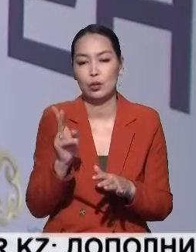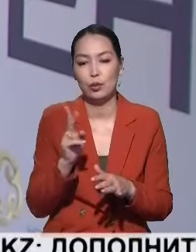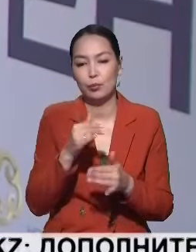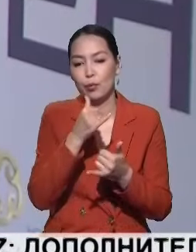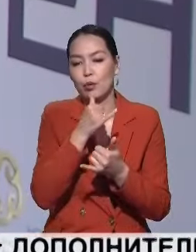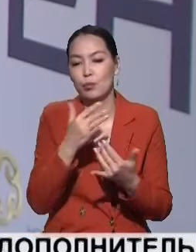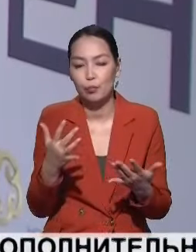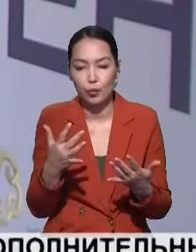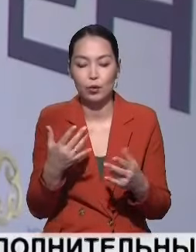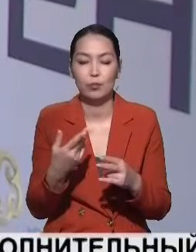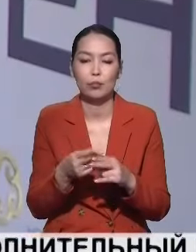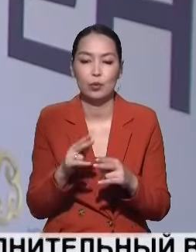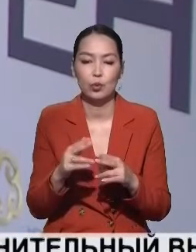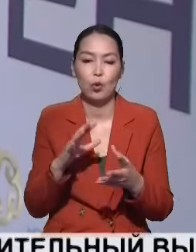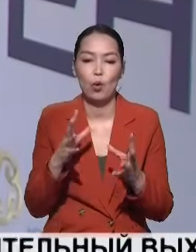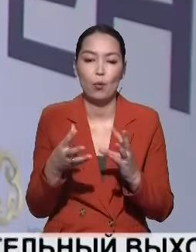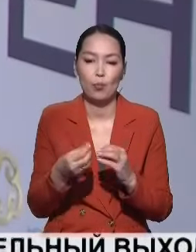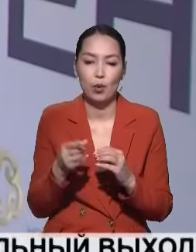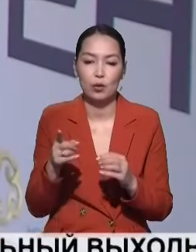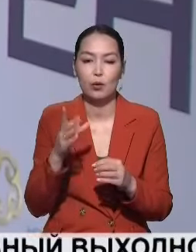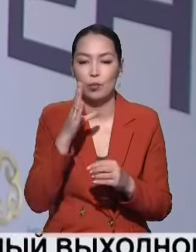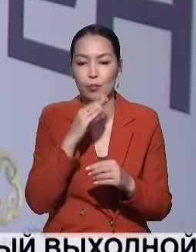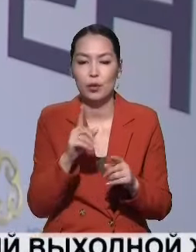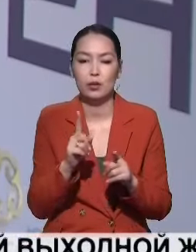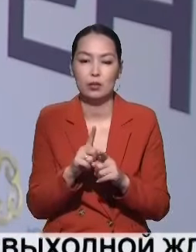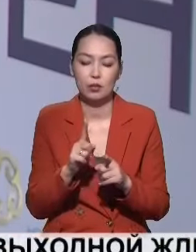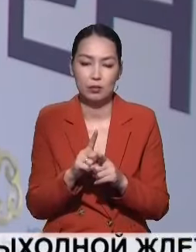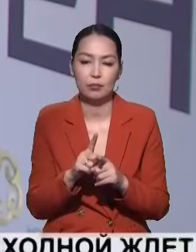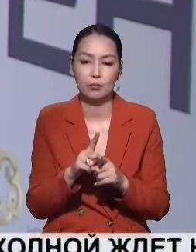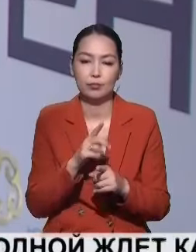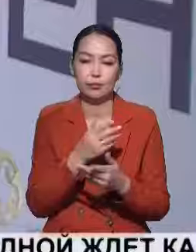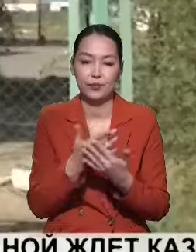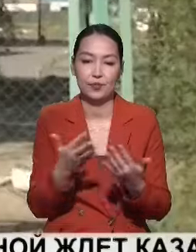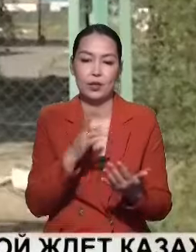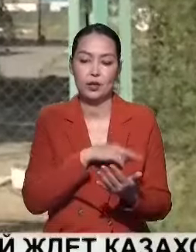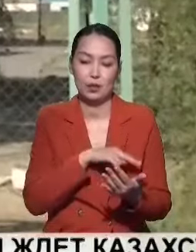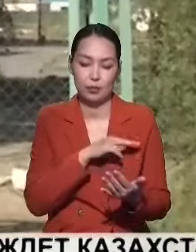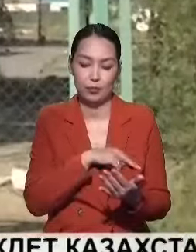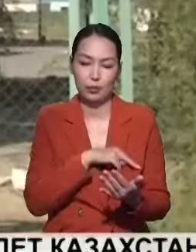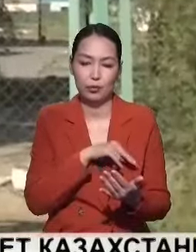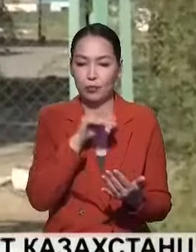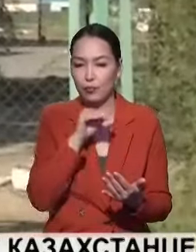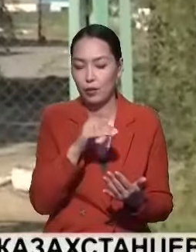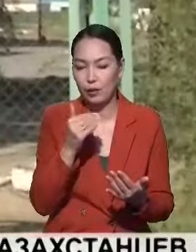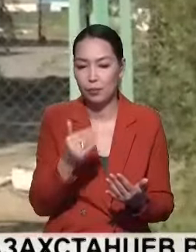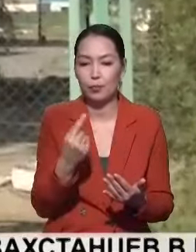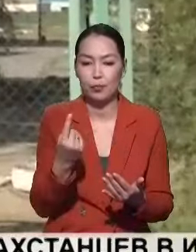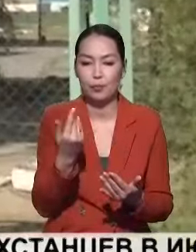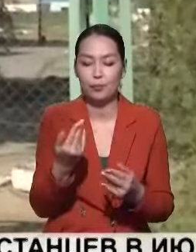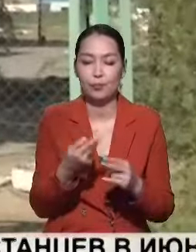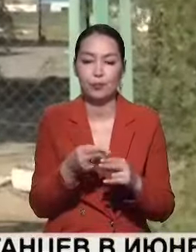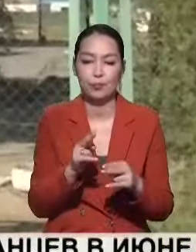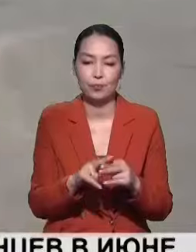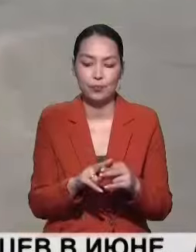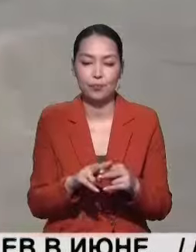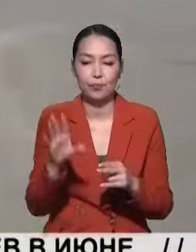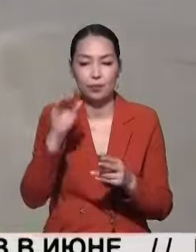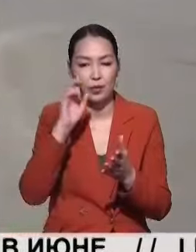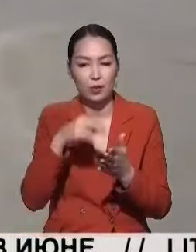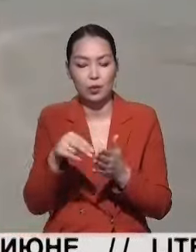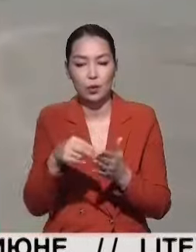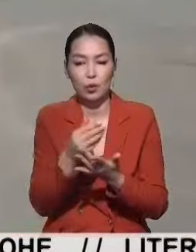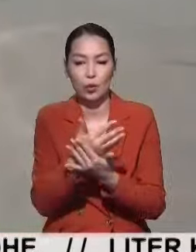на сам большой объем, но могут выполнить определенные виды работ по своей специфике. Еще одна новелла: сельским акимам разрешат закуп товаров,